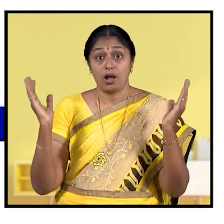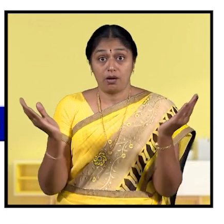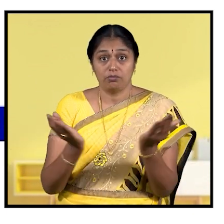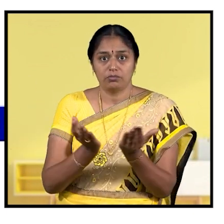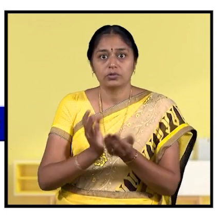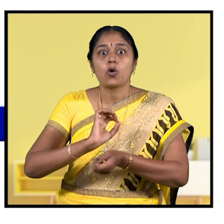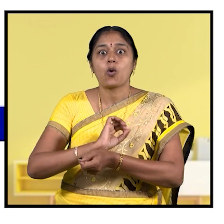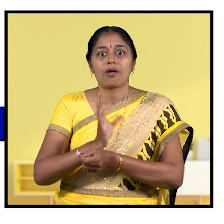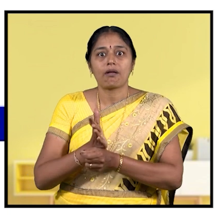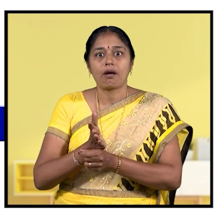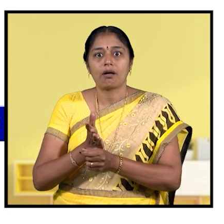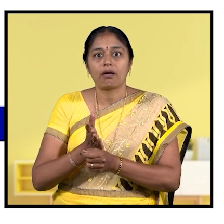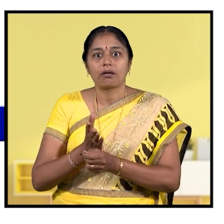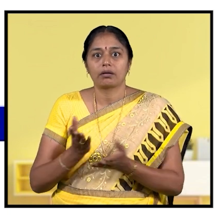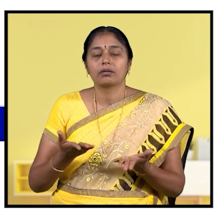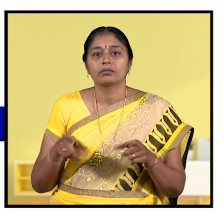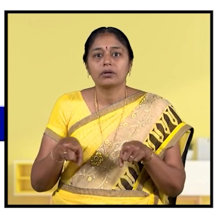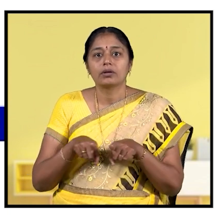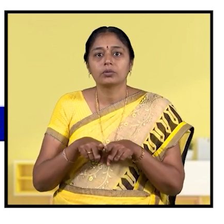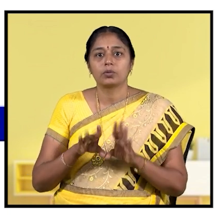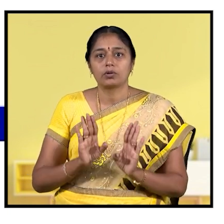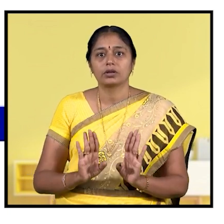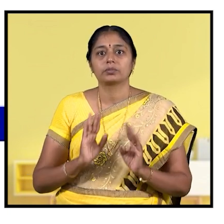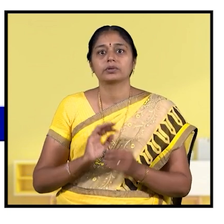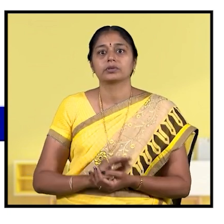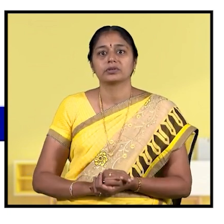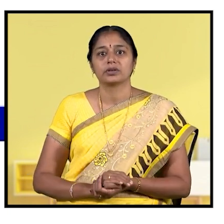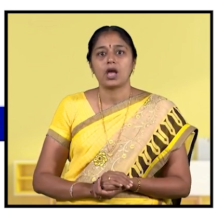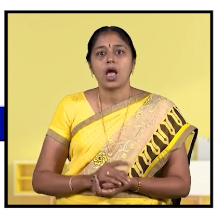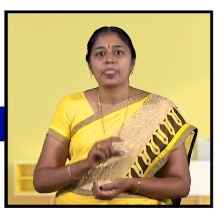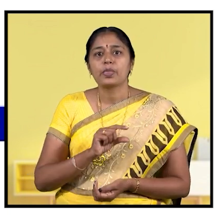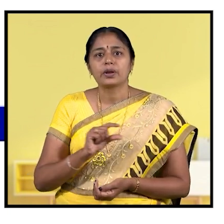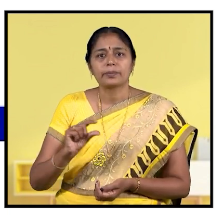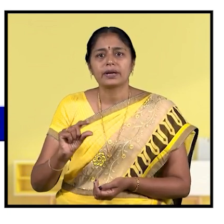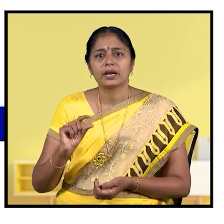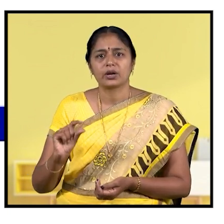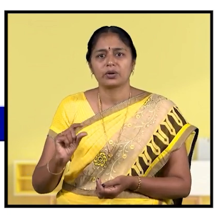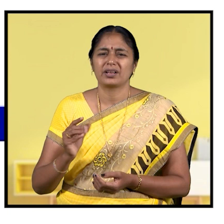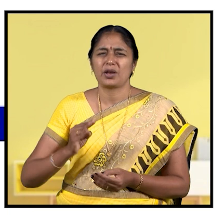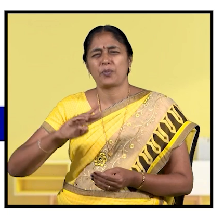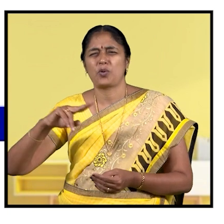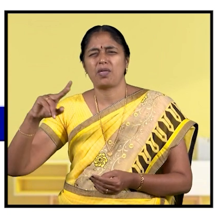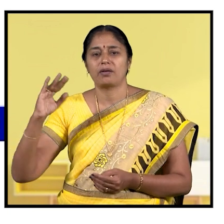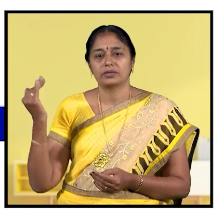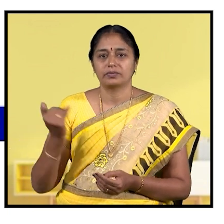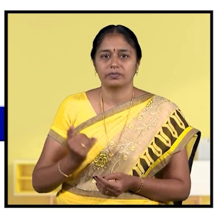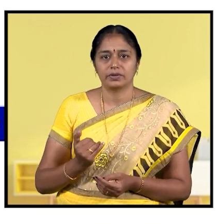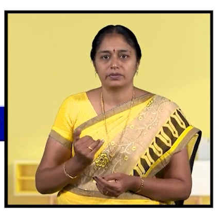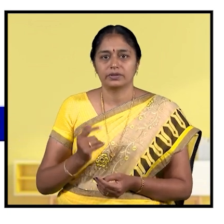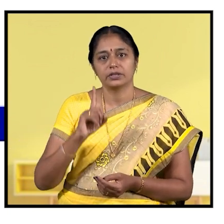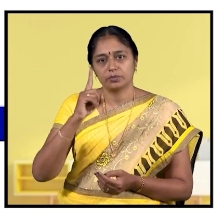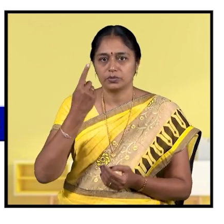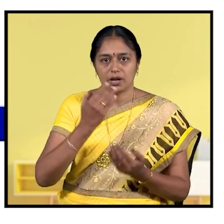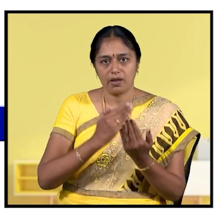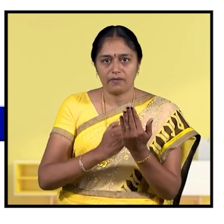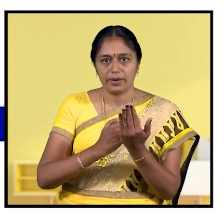மக்களை உயிர் பலி ஆகிடுச்சுனாக்க அதுக்கு வந்து நம்ம பெருங்கொள்ளை நோய்னு சொல்கிறோம். தொடர்பட்ட நோய்னு எப்போதாவது உண்டாச்சுன்னா அந்த நோய்க்கு வந்து தொடர்பட்ட நோய்னு சொல்கிறோம். இது முதல்